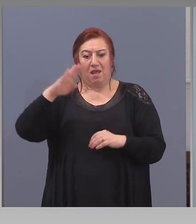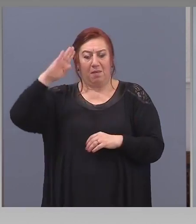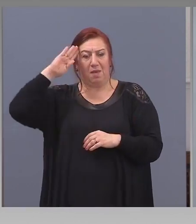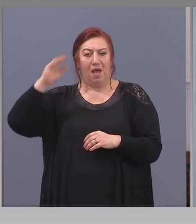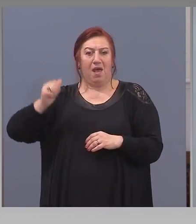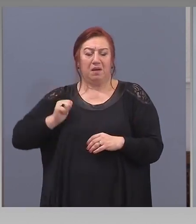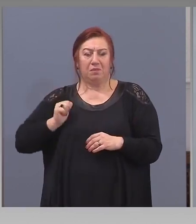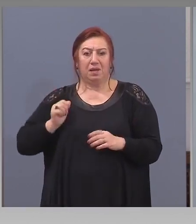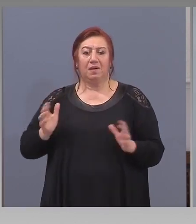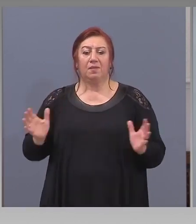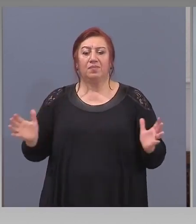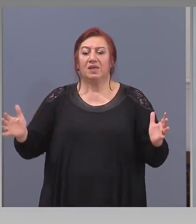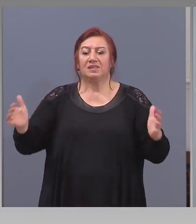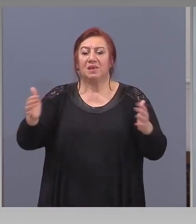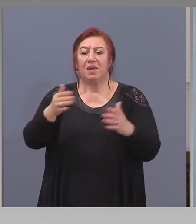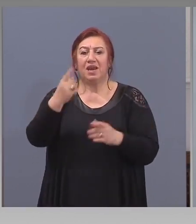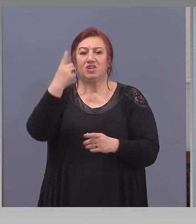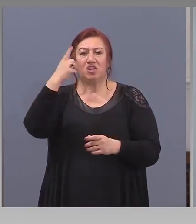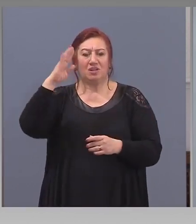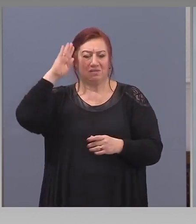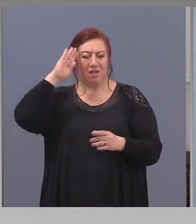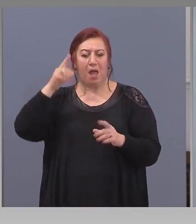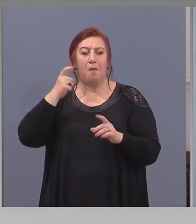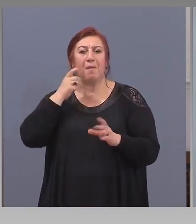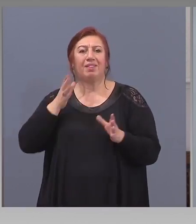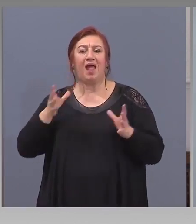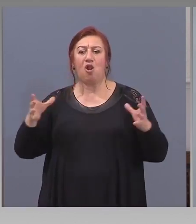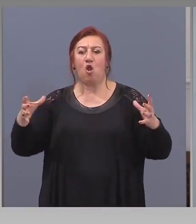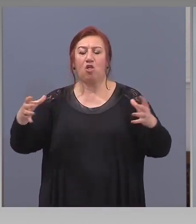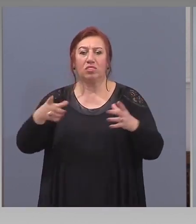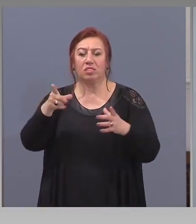батальон, той се зарази от коронавирус.